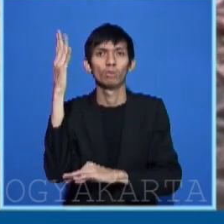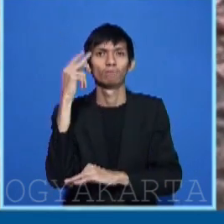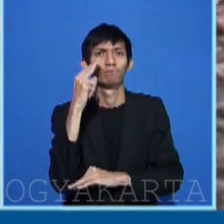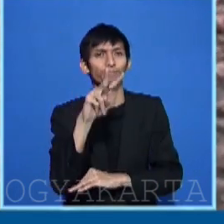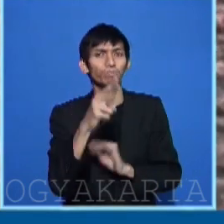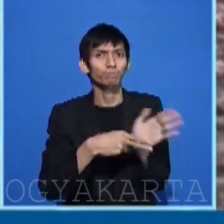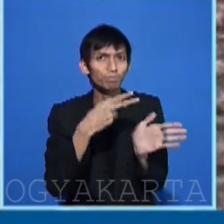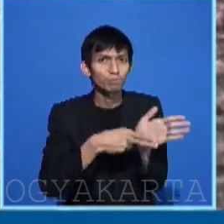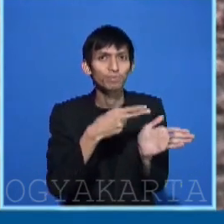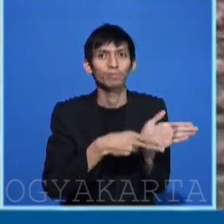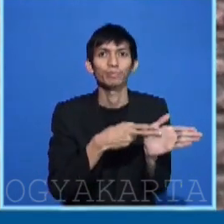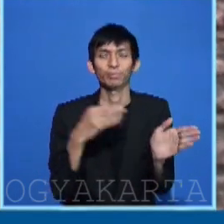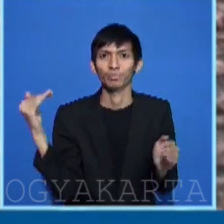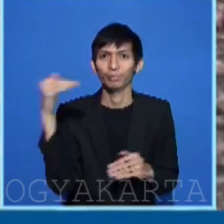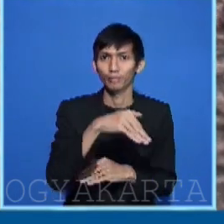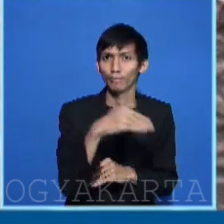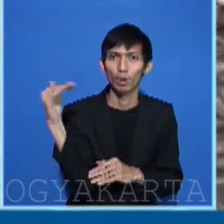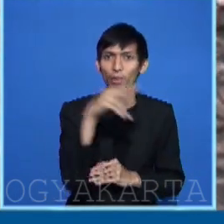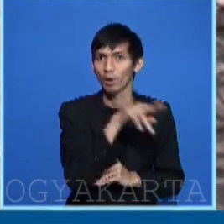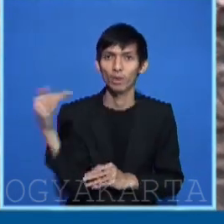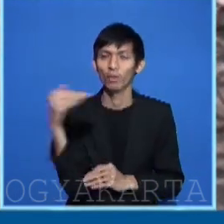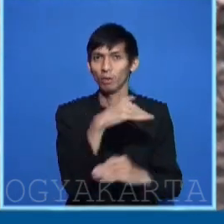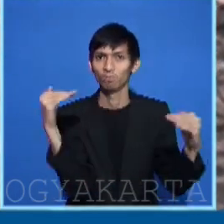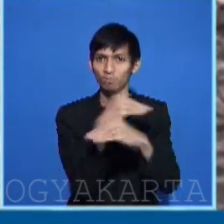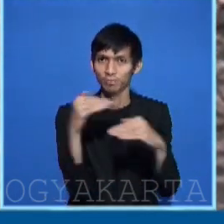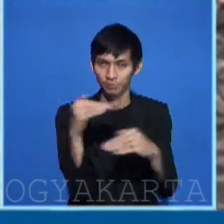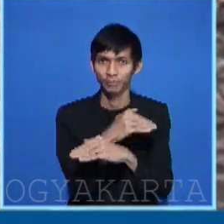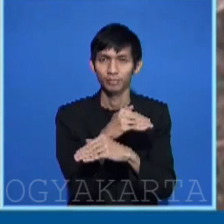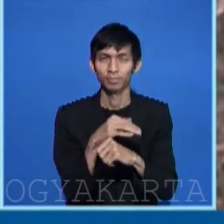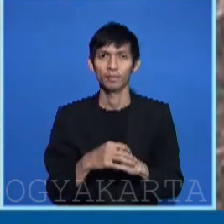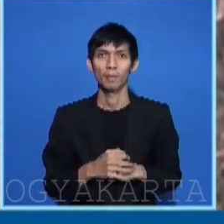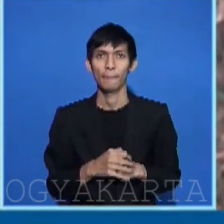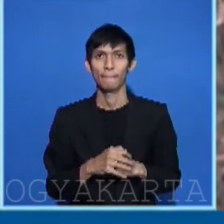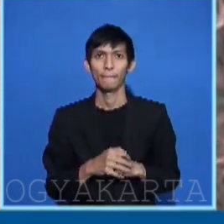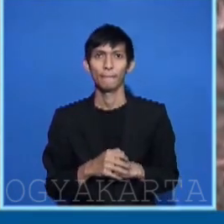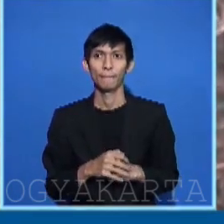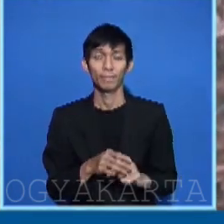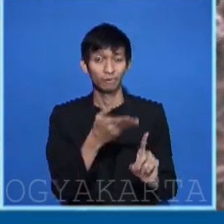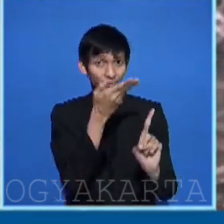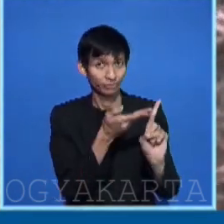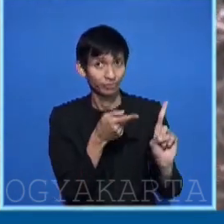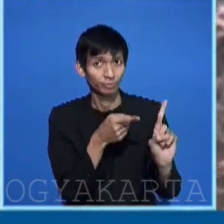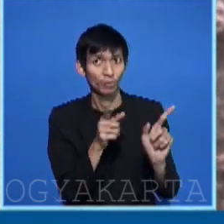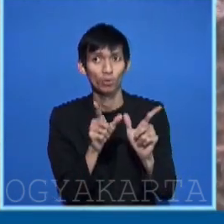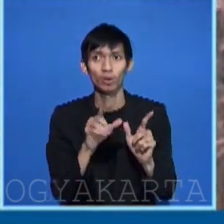ingkang langkungi ing Siring kitolipun saking Monumen sanon binarse sauneh warga